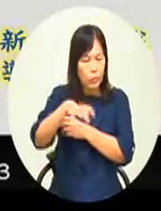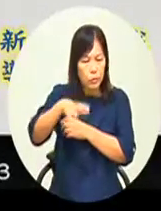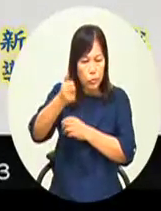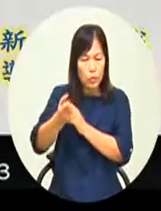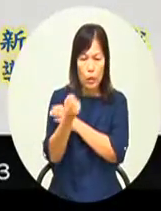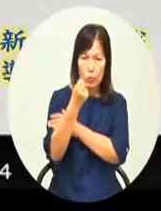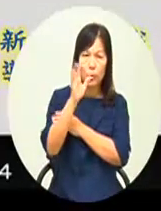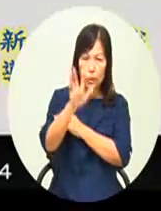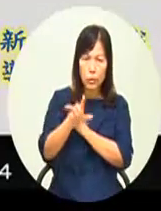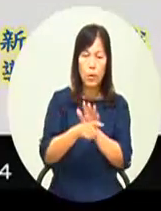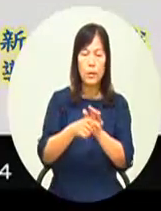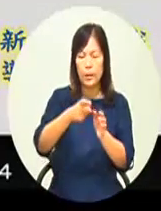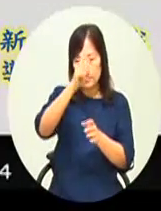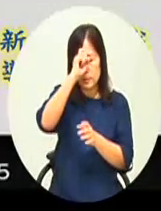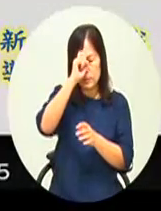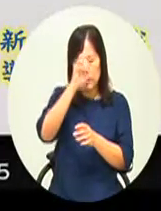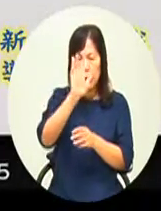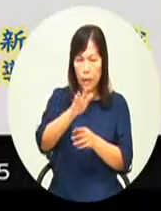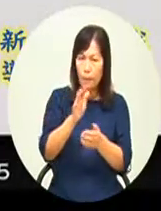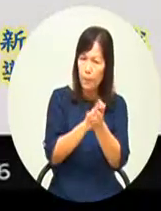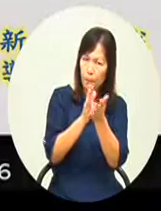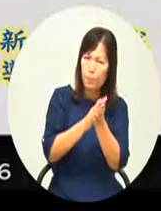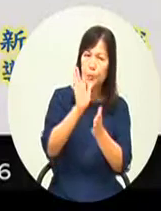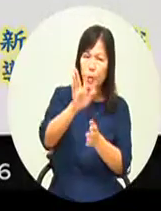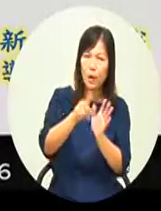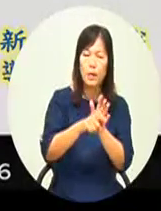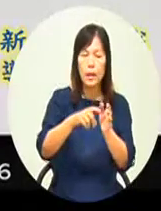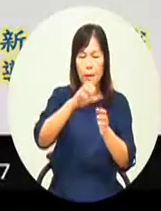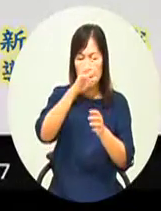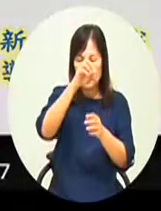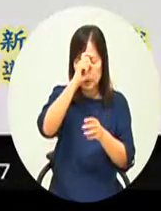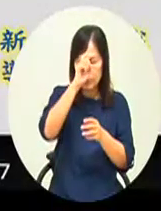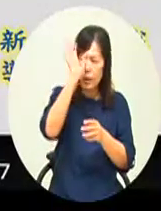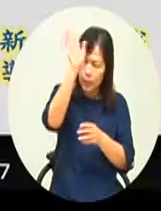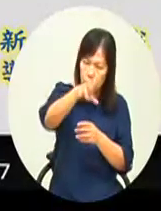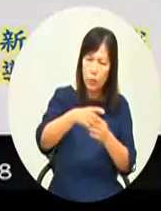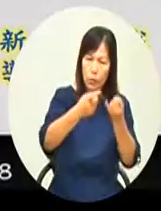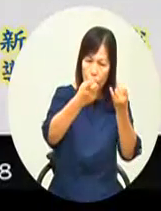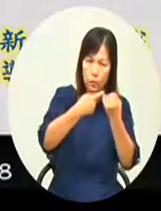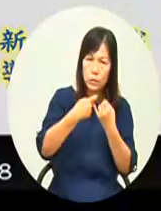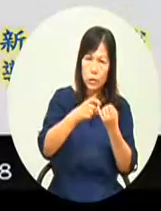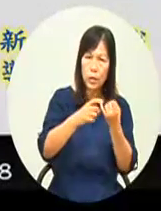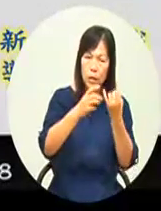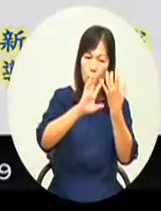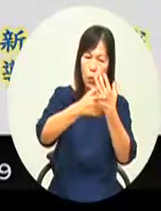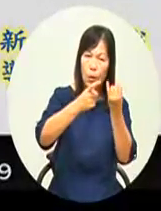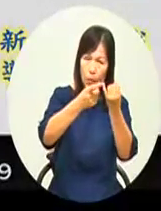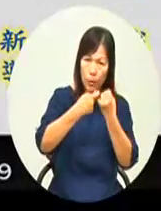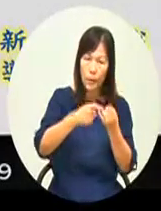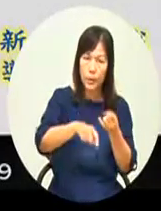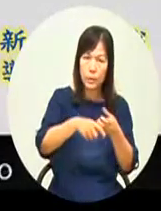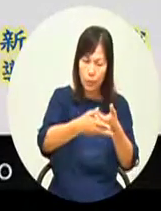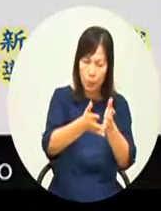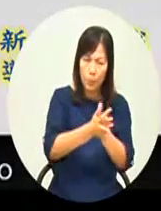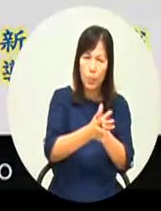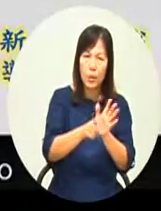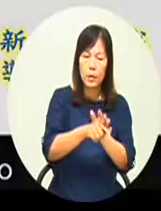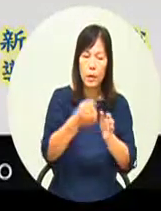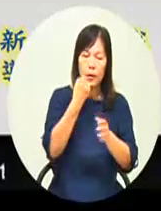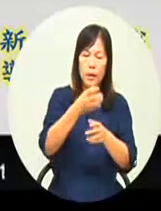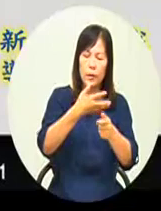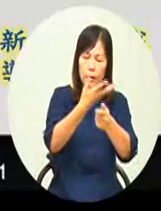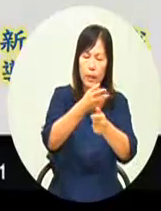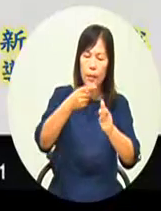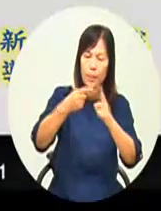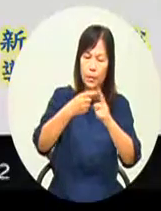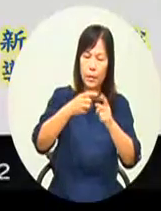这边也嘉许你们，也期望你们在未来东南亚的这个新住民的部分可以更开发他们的人